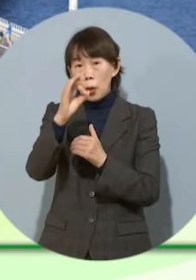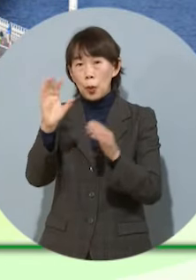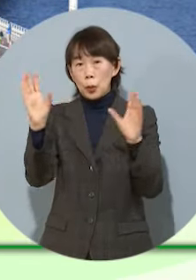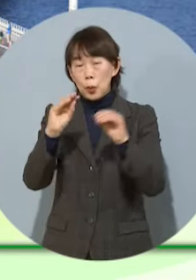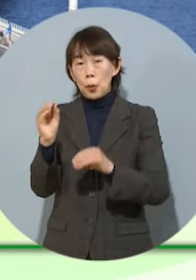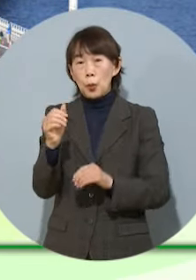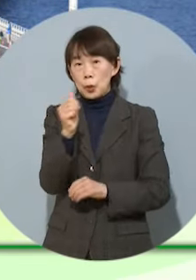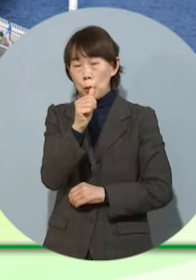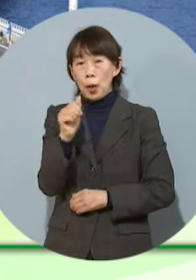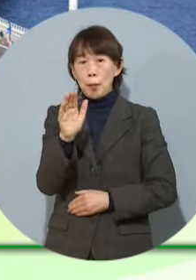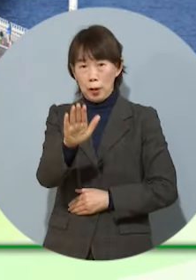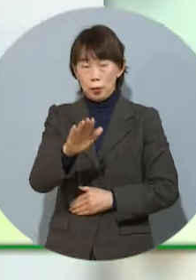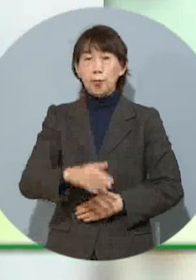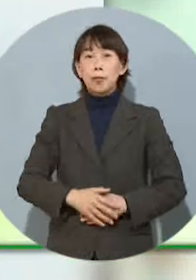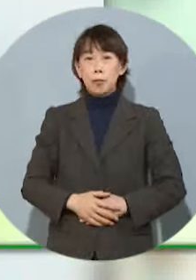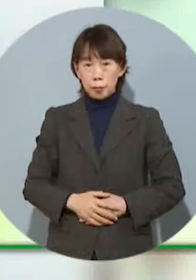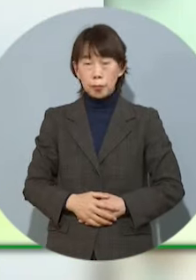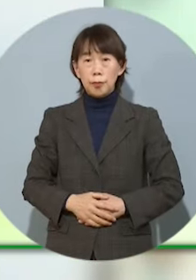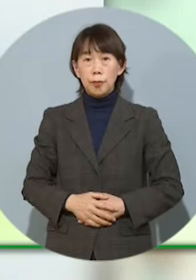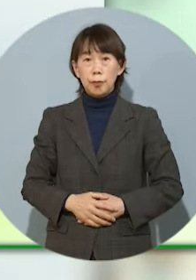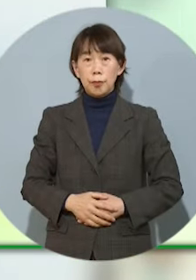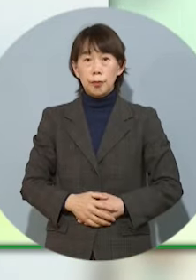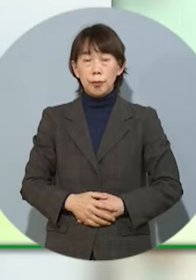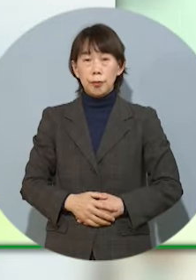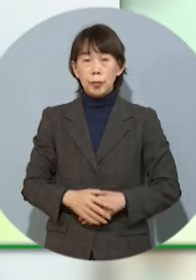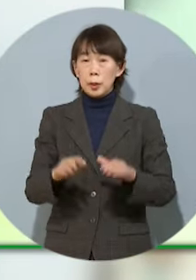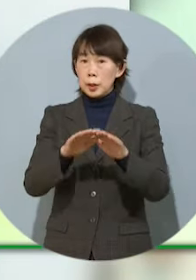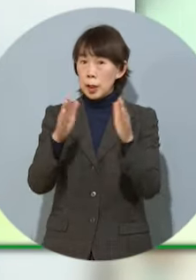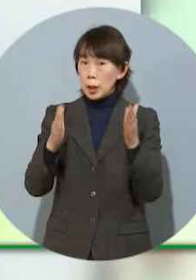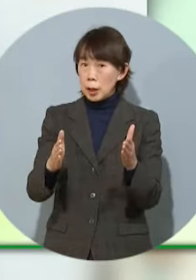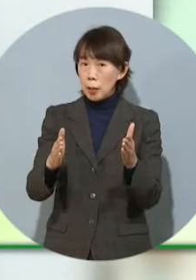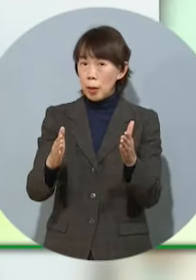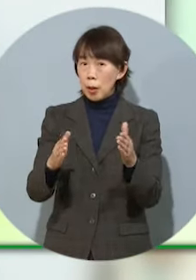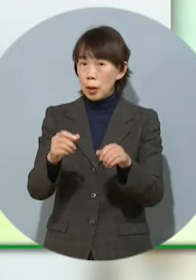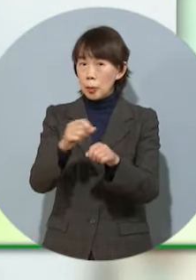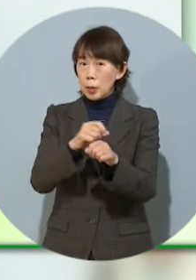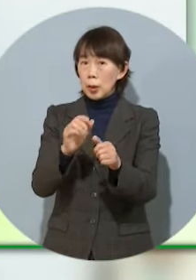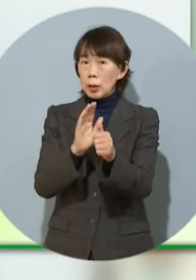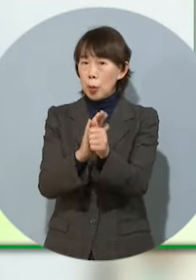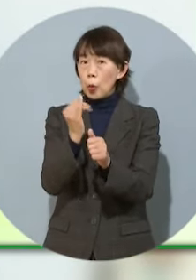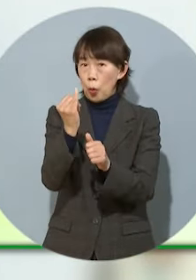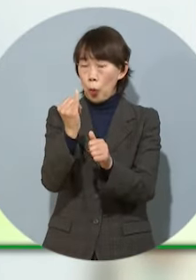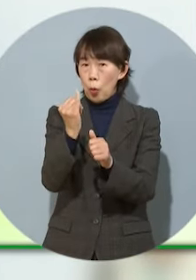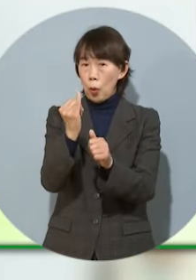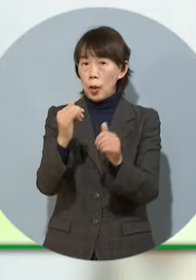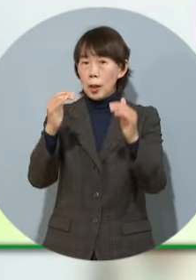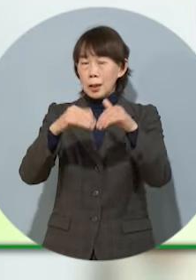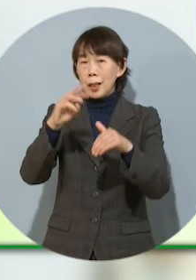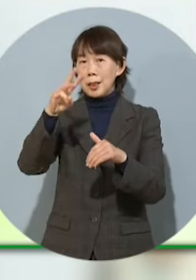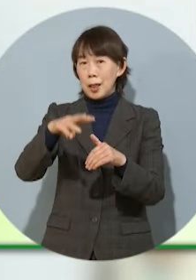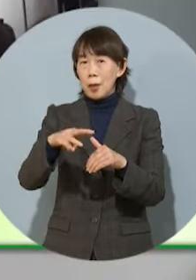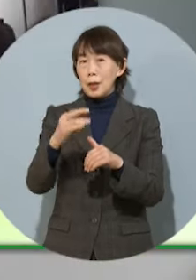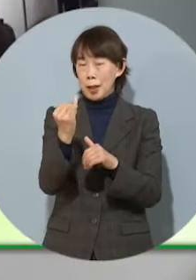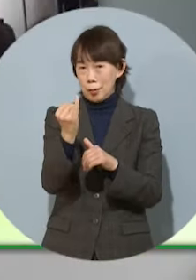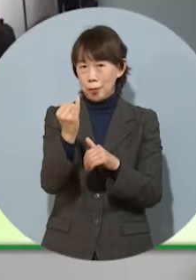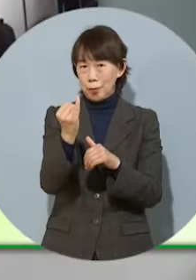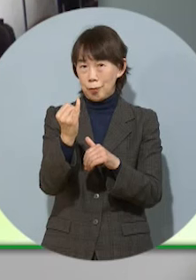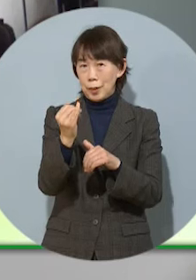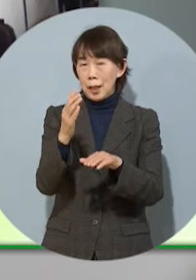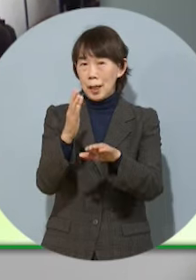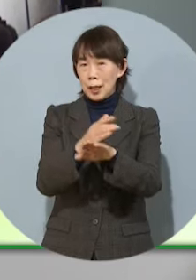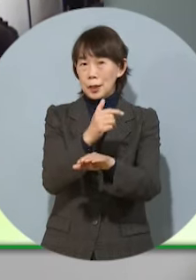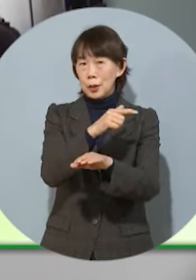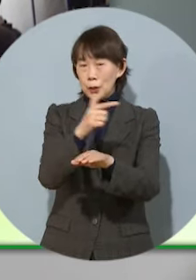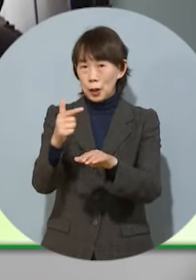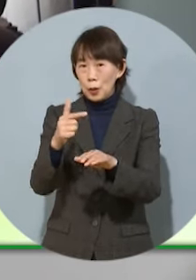紹介などが行われ、ステージではスペシャルサポーターの谷川麻里さんやアスリート